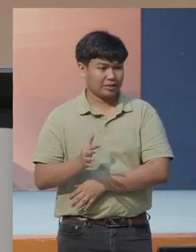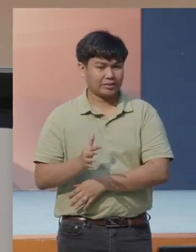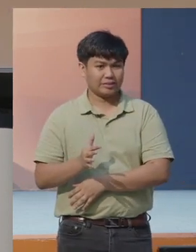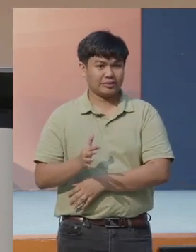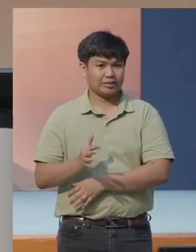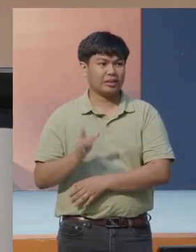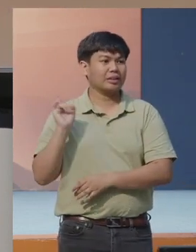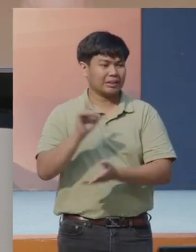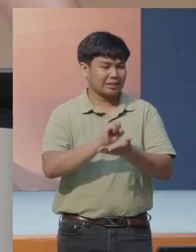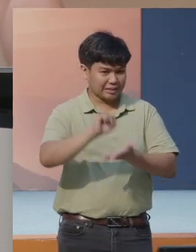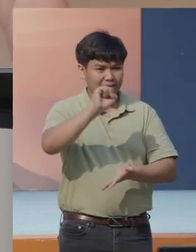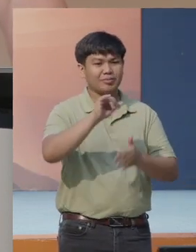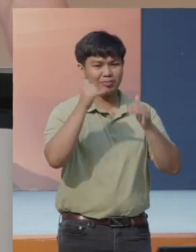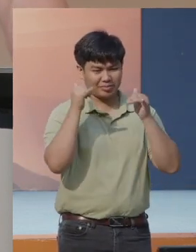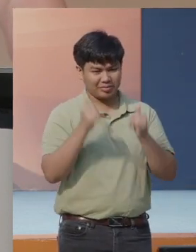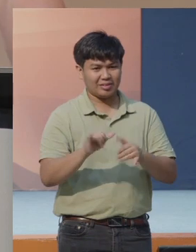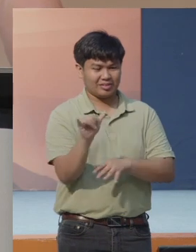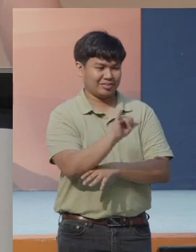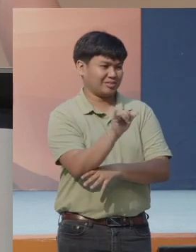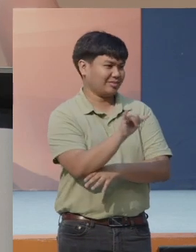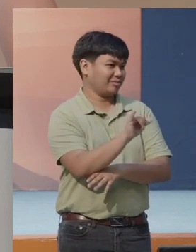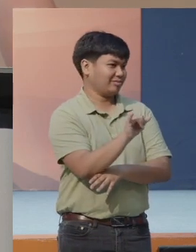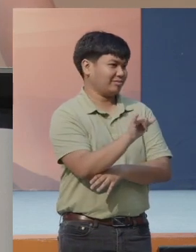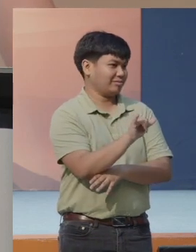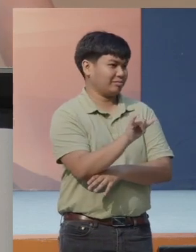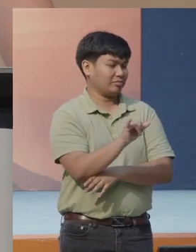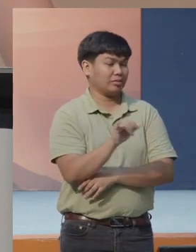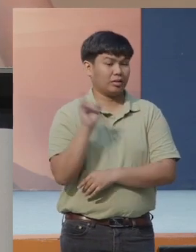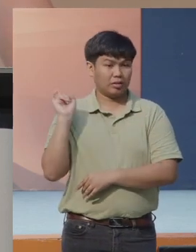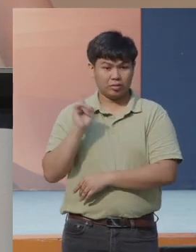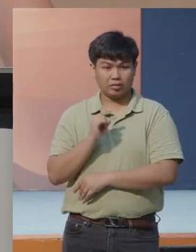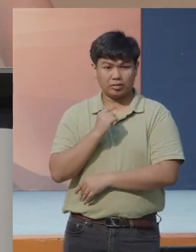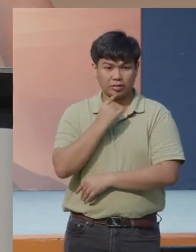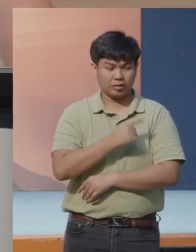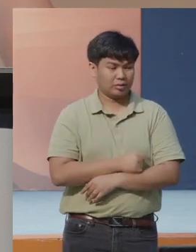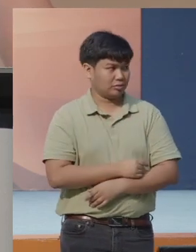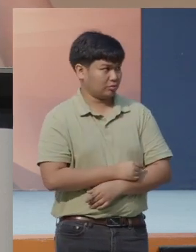the same freedom from sin?